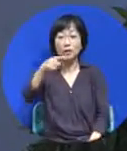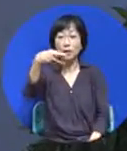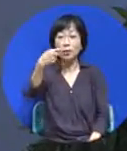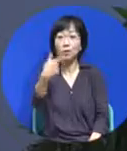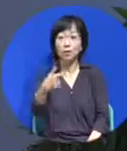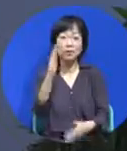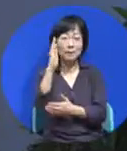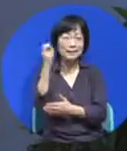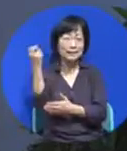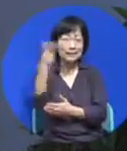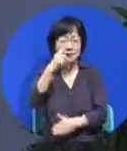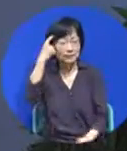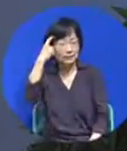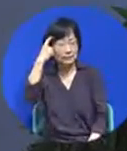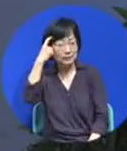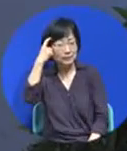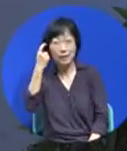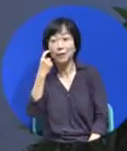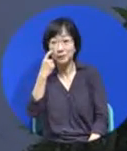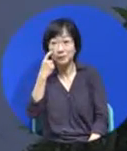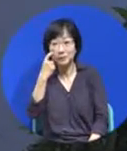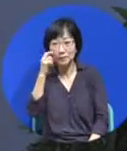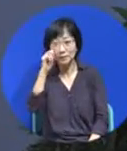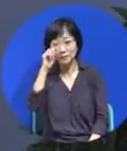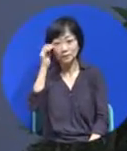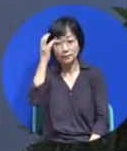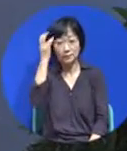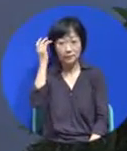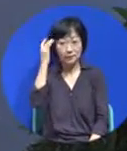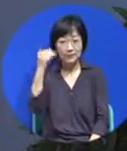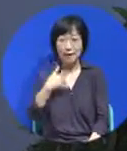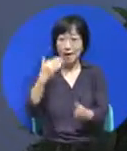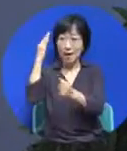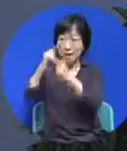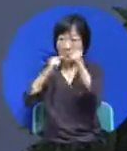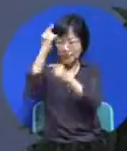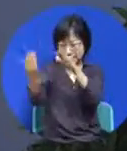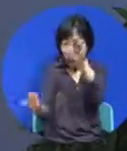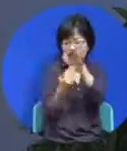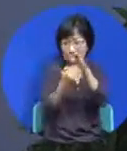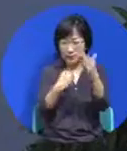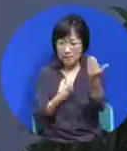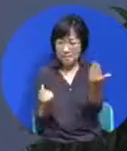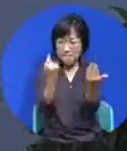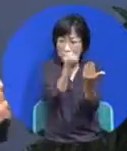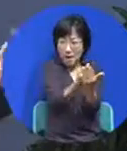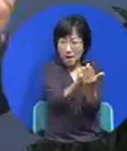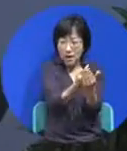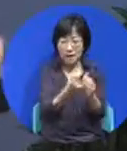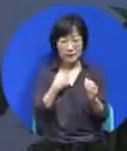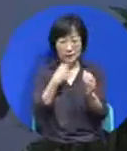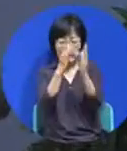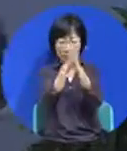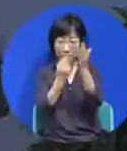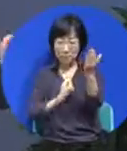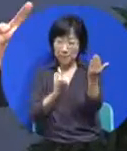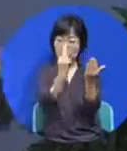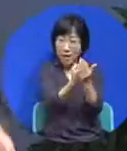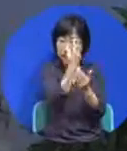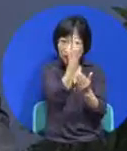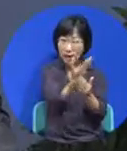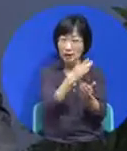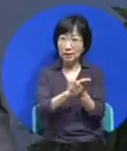in the introduction. 진짜 여러분이 그 안에 있는 것이 모든 것인데 참 평안, 참 능력이며 거기서 또 응답, 말씀 성취가 가장